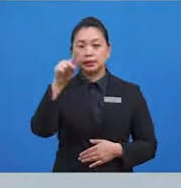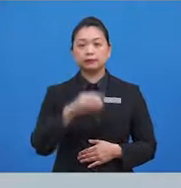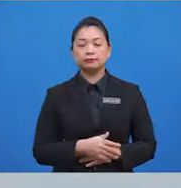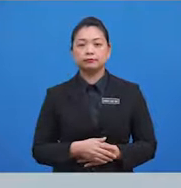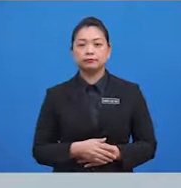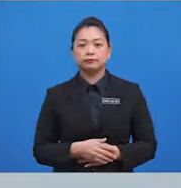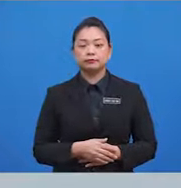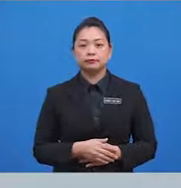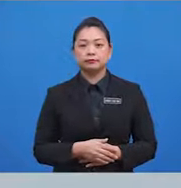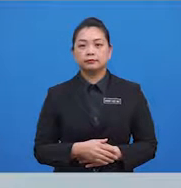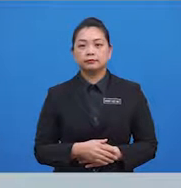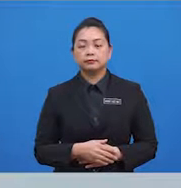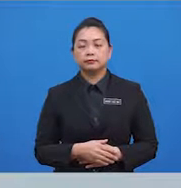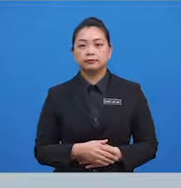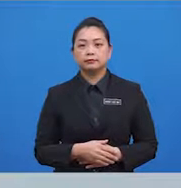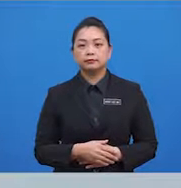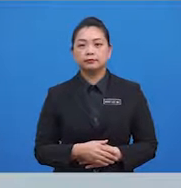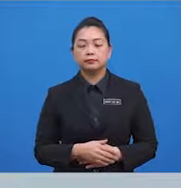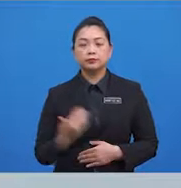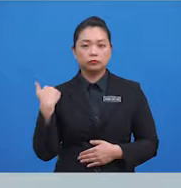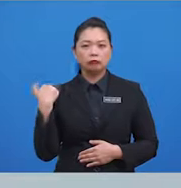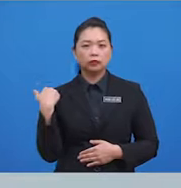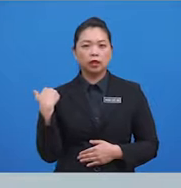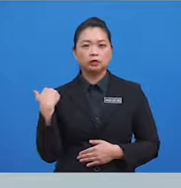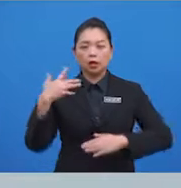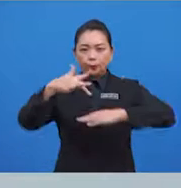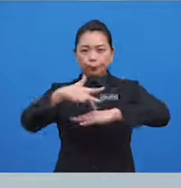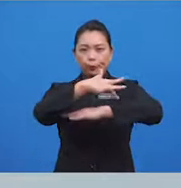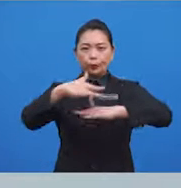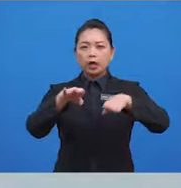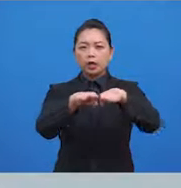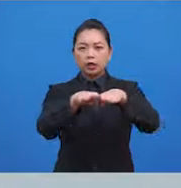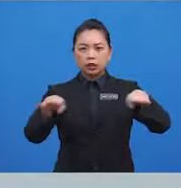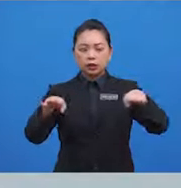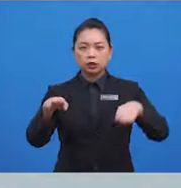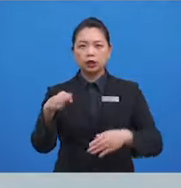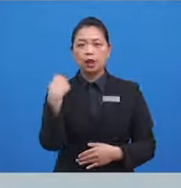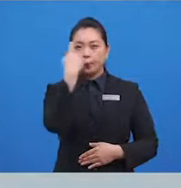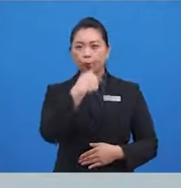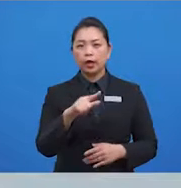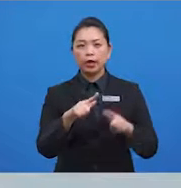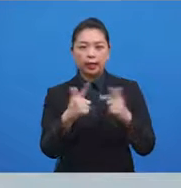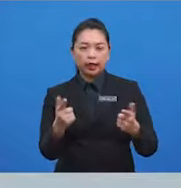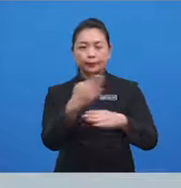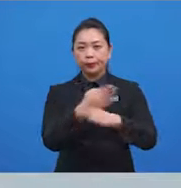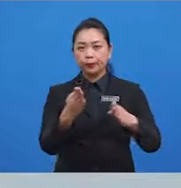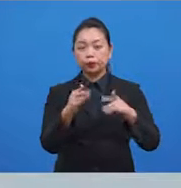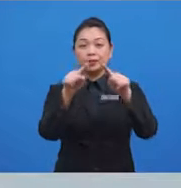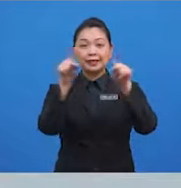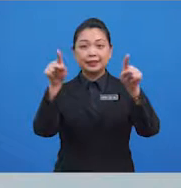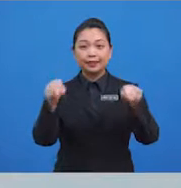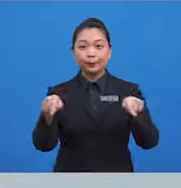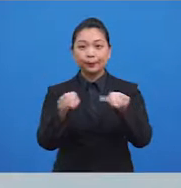pentagonal. Prisma ini mempunyai permukaan rata dengan muka lainnya berbentuk segi